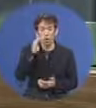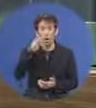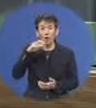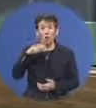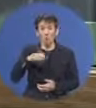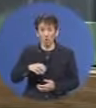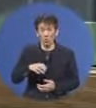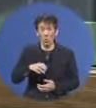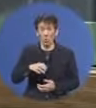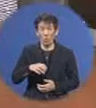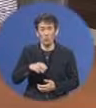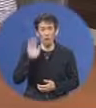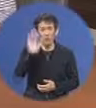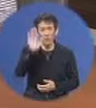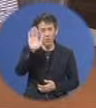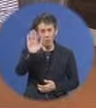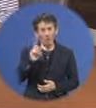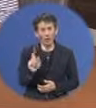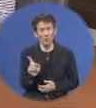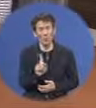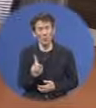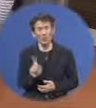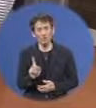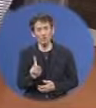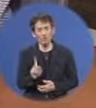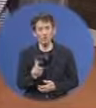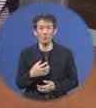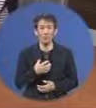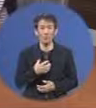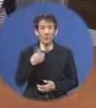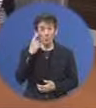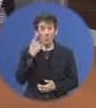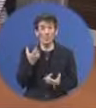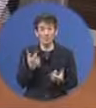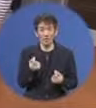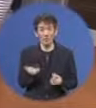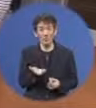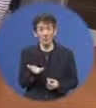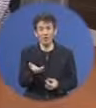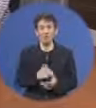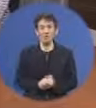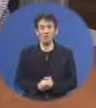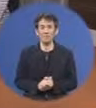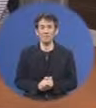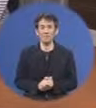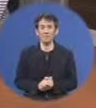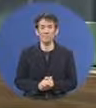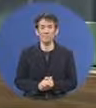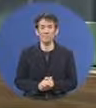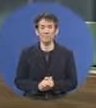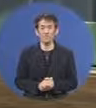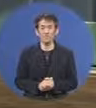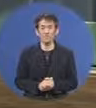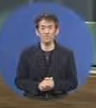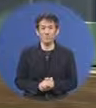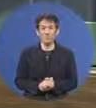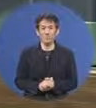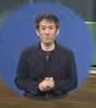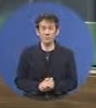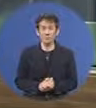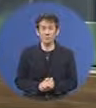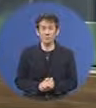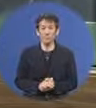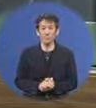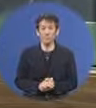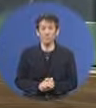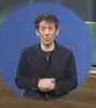の、将来どうなるんだろうかと思うんですが、はいはい、いかがですか。 これはですね、やっぱりいろいろな意味